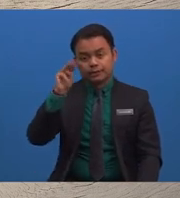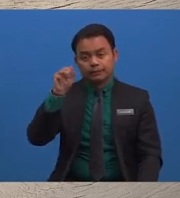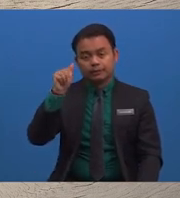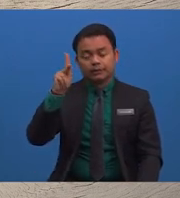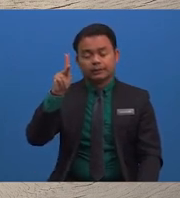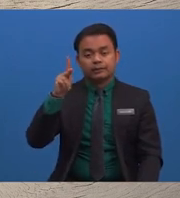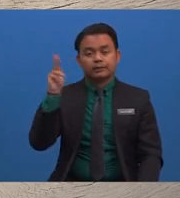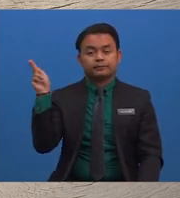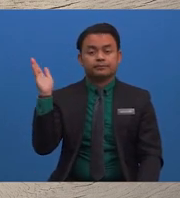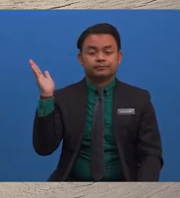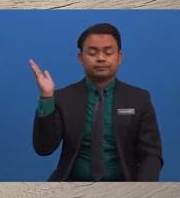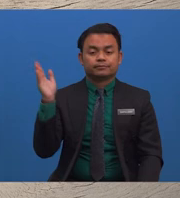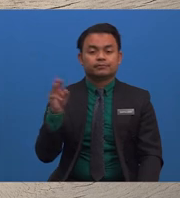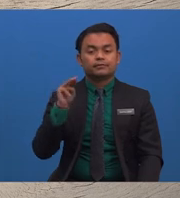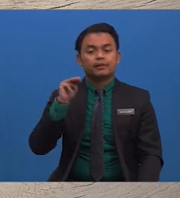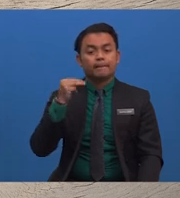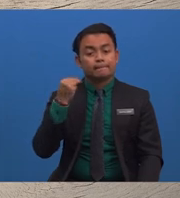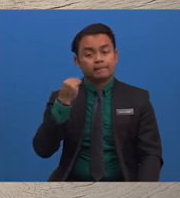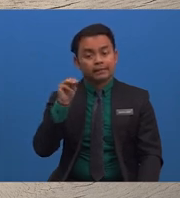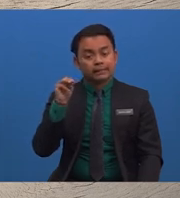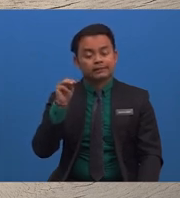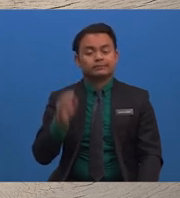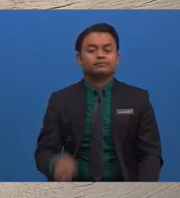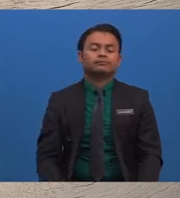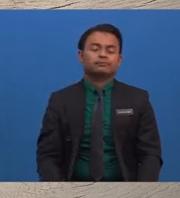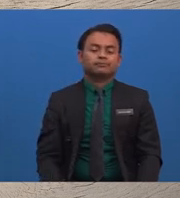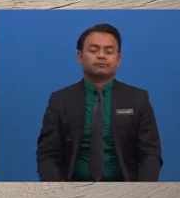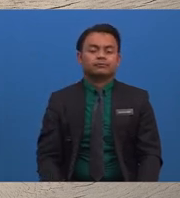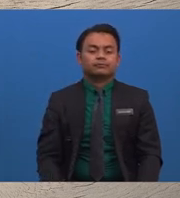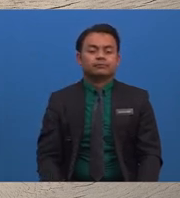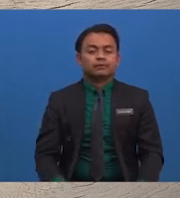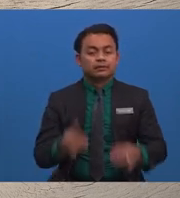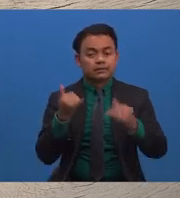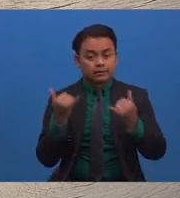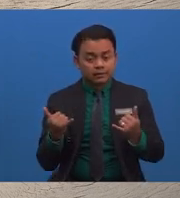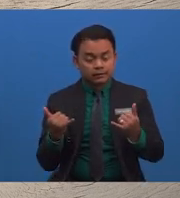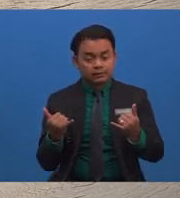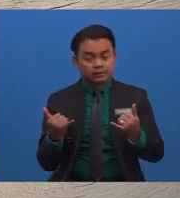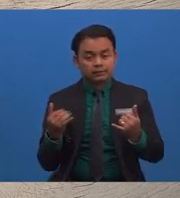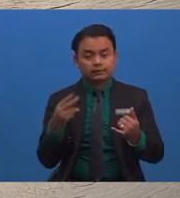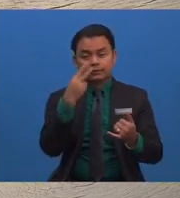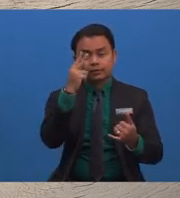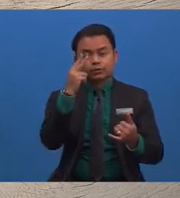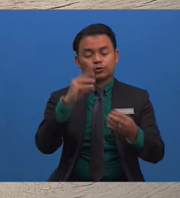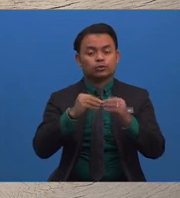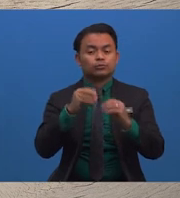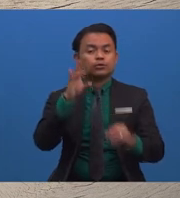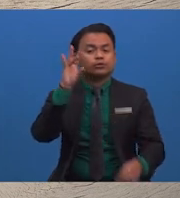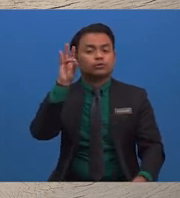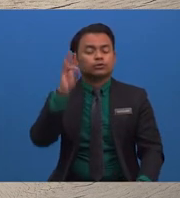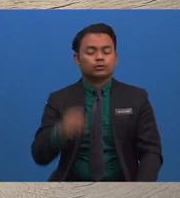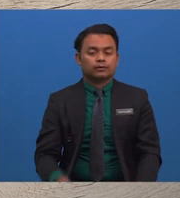mereka. Kali ini, murid-murid didedahkan dengan situasi 7. Pernahkah